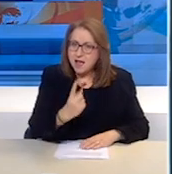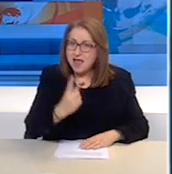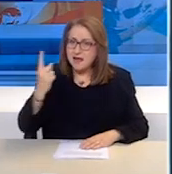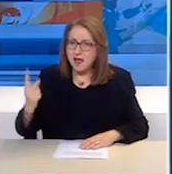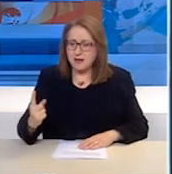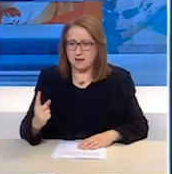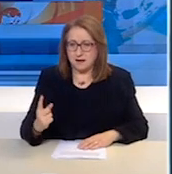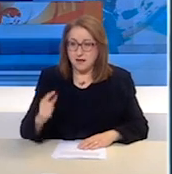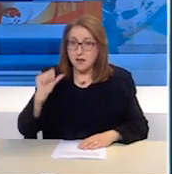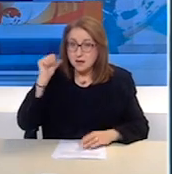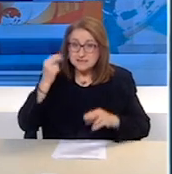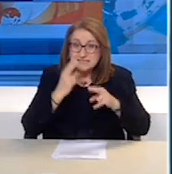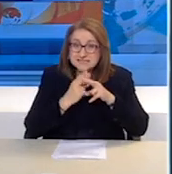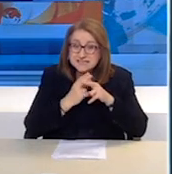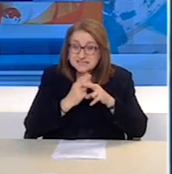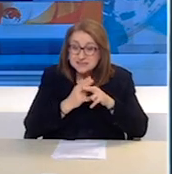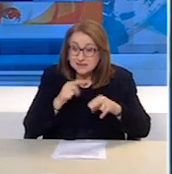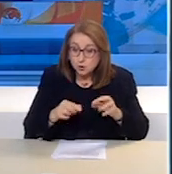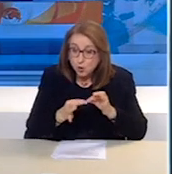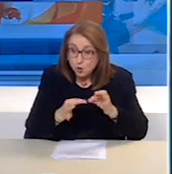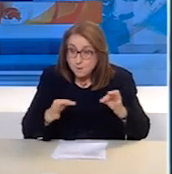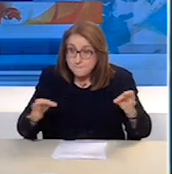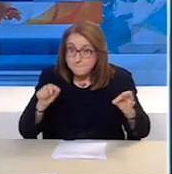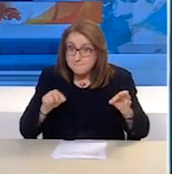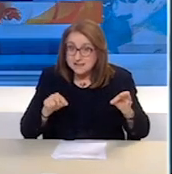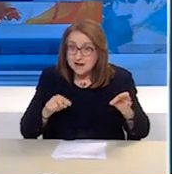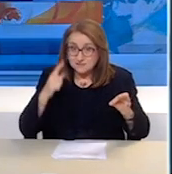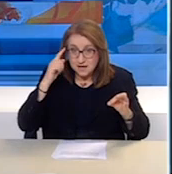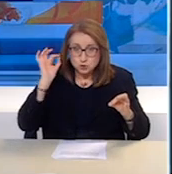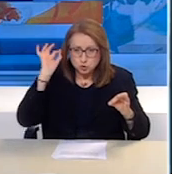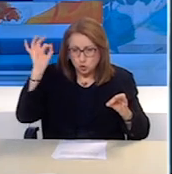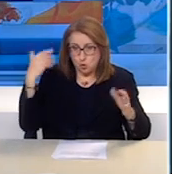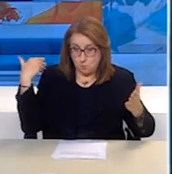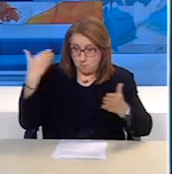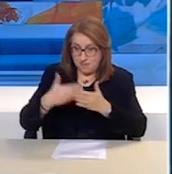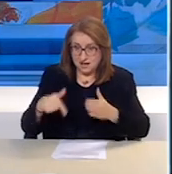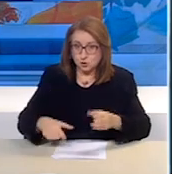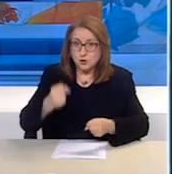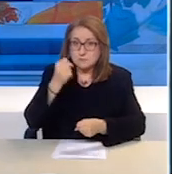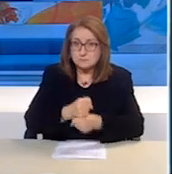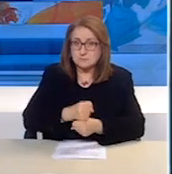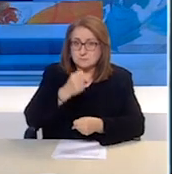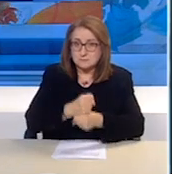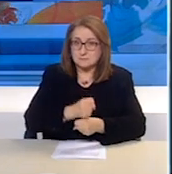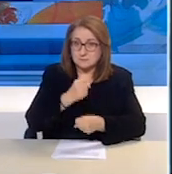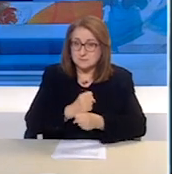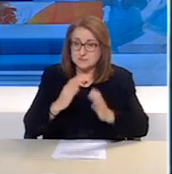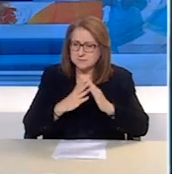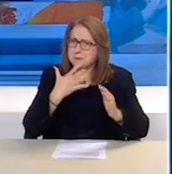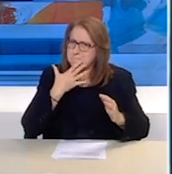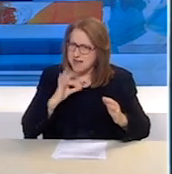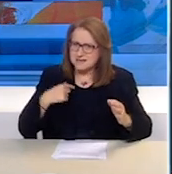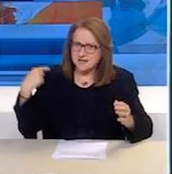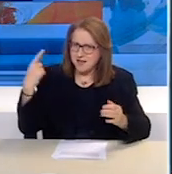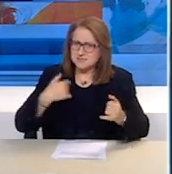ευθύνη από το στόχο και το στοίχημα της μέχρι σήμερα παραμονής μας στο σπίτι, στο νέο μας στοίχημα από την επόμενη εβδομάδα,